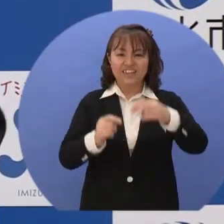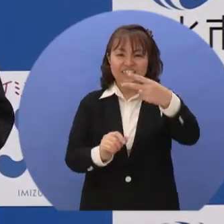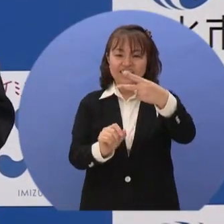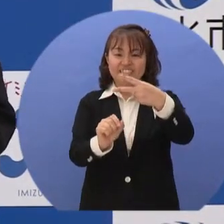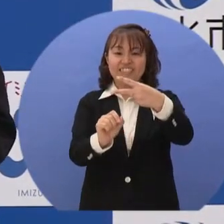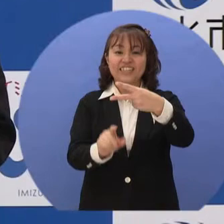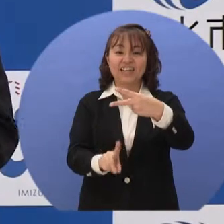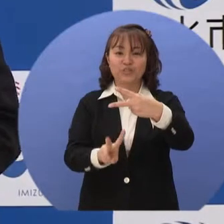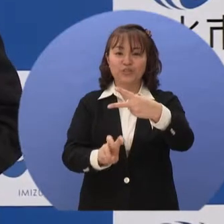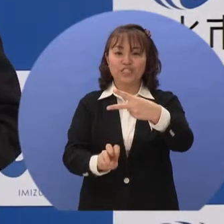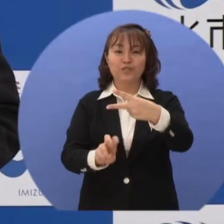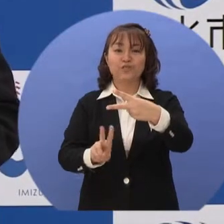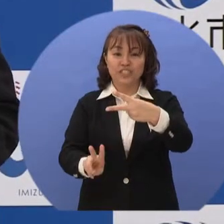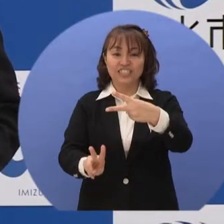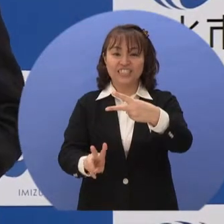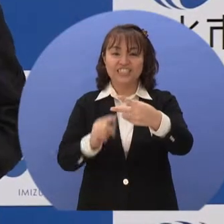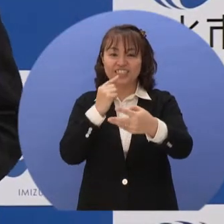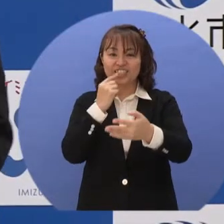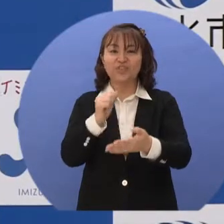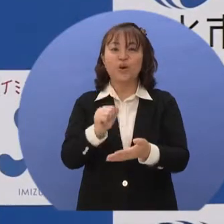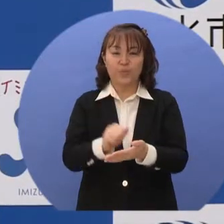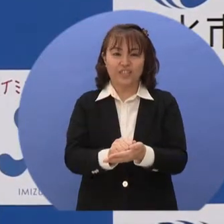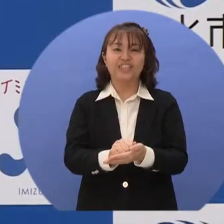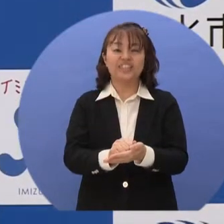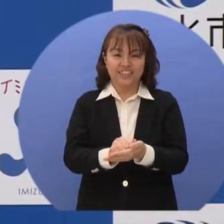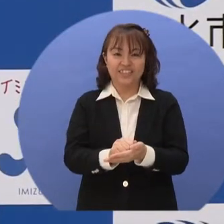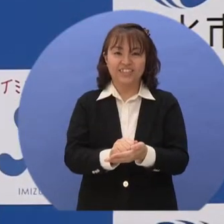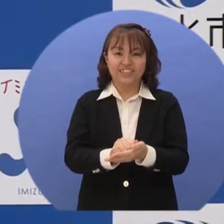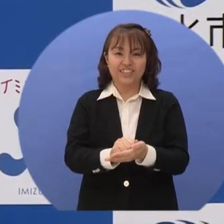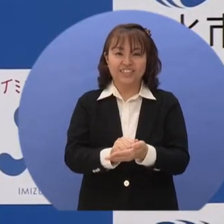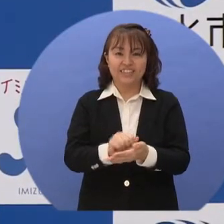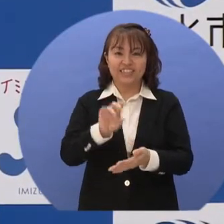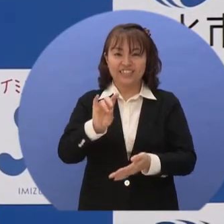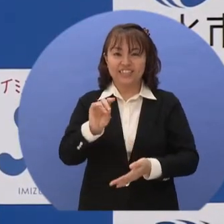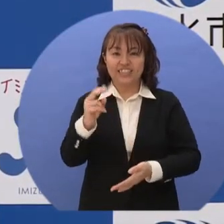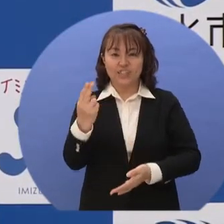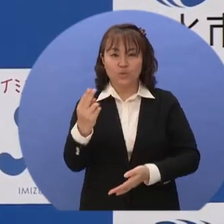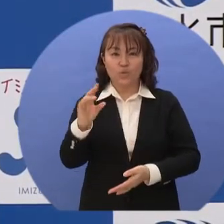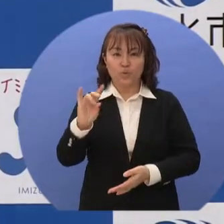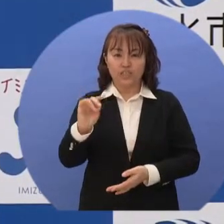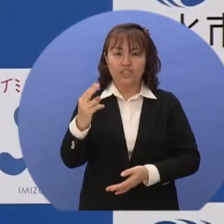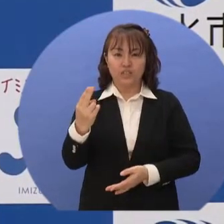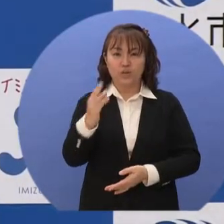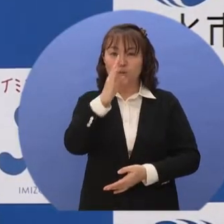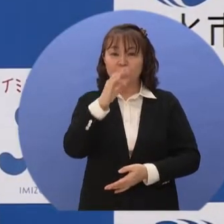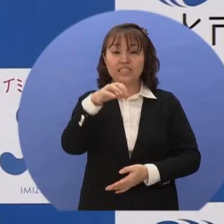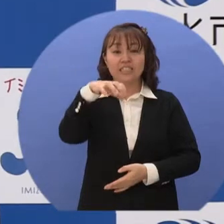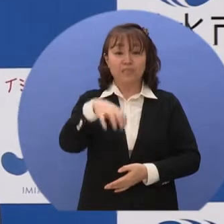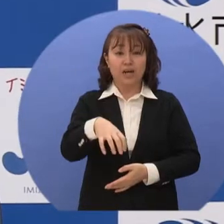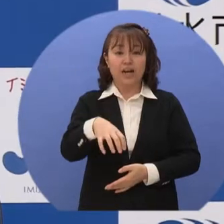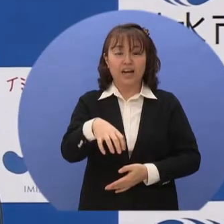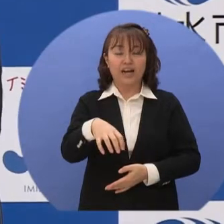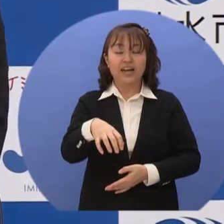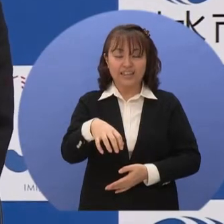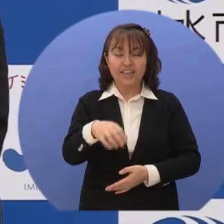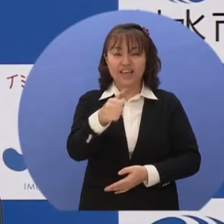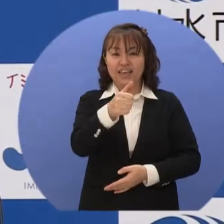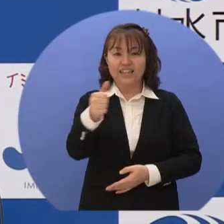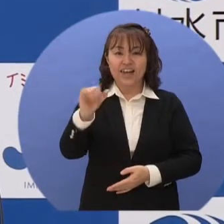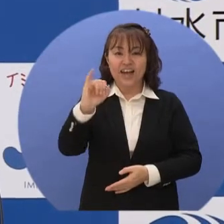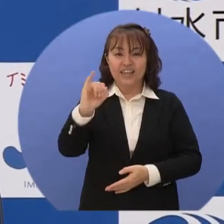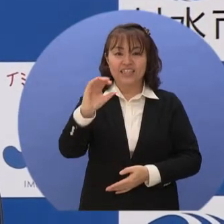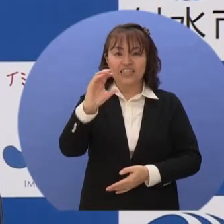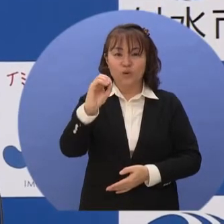先日の日曜日ですけれどもあのきき市場でですね大王以下のすめ